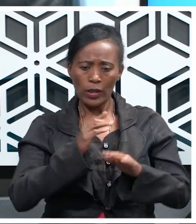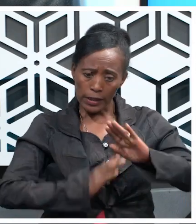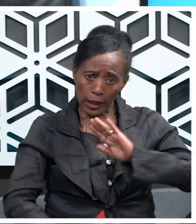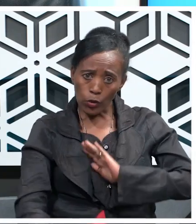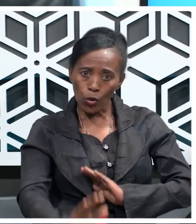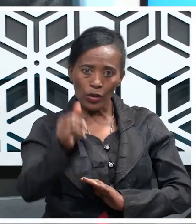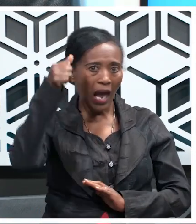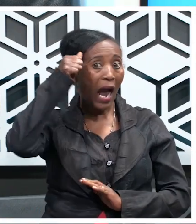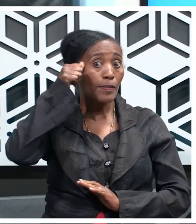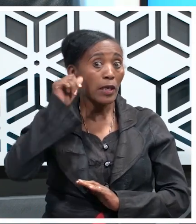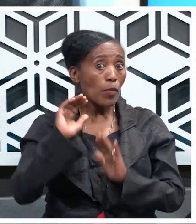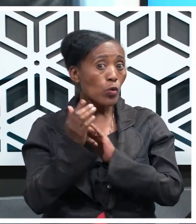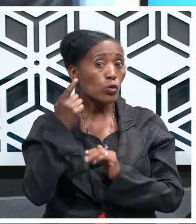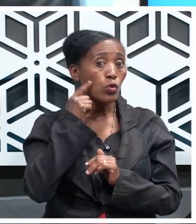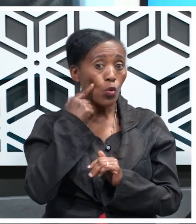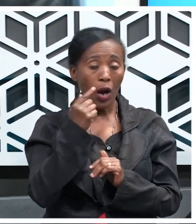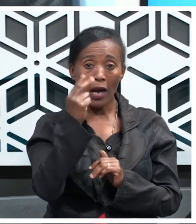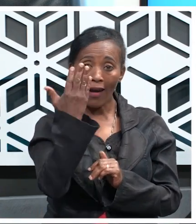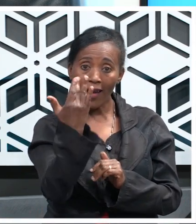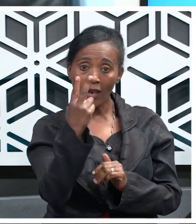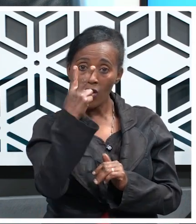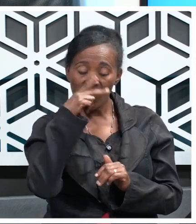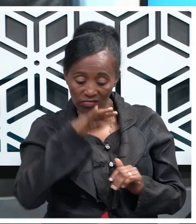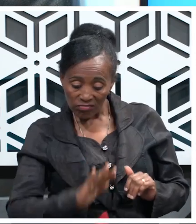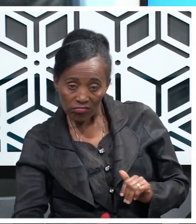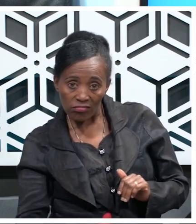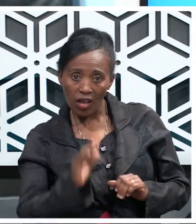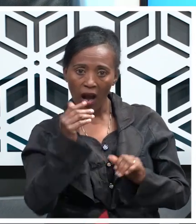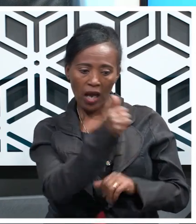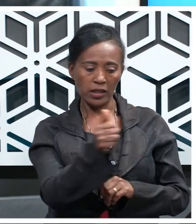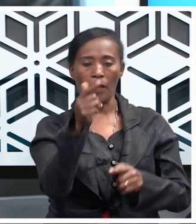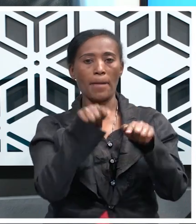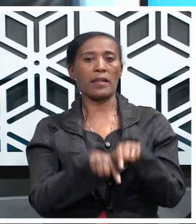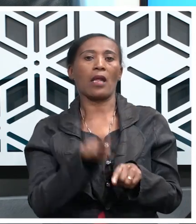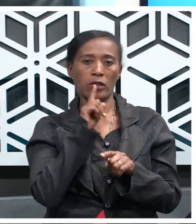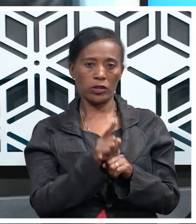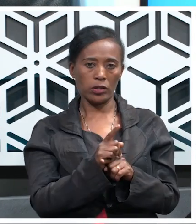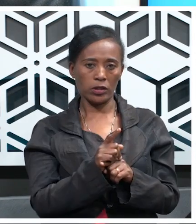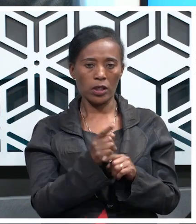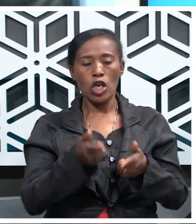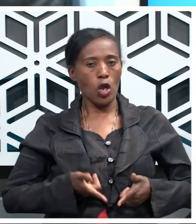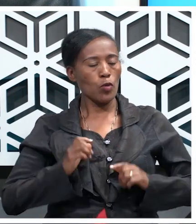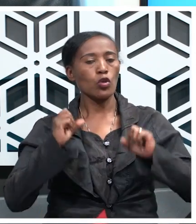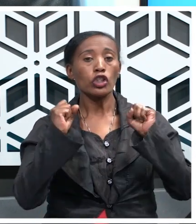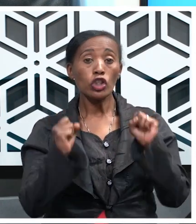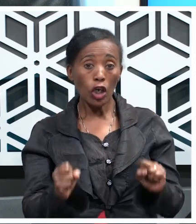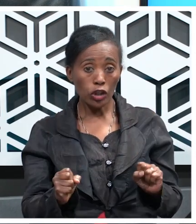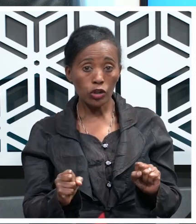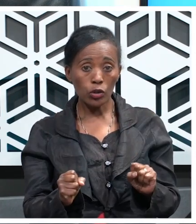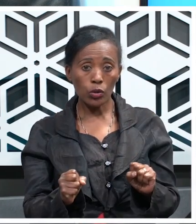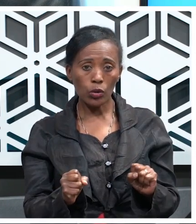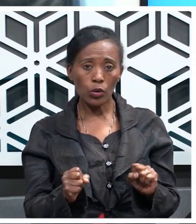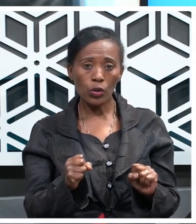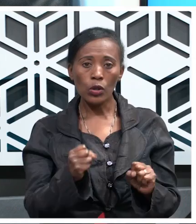ጋብዘናታል። የተወለደችው አስመራ ቢሆንም እንኳን ገና በሁለት ዓመት የጨቅላነት እድሜዋ ነው አዲስ አበባ መታ ለመኖር